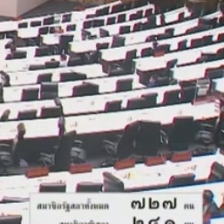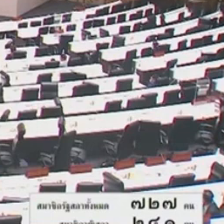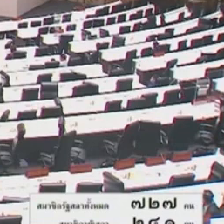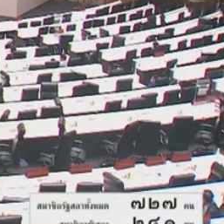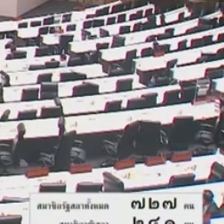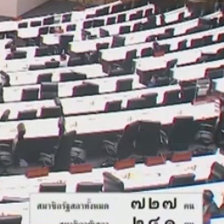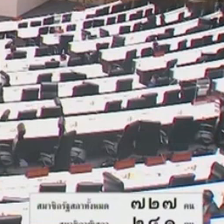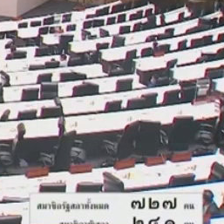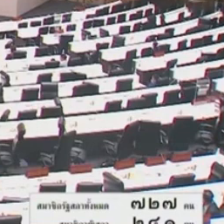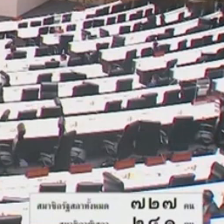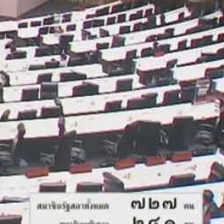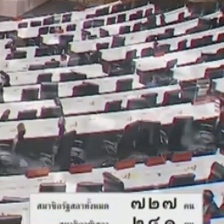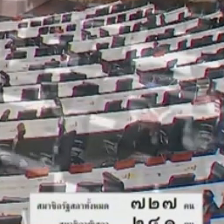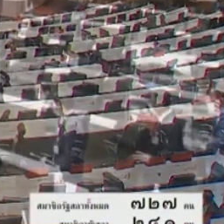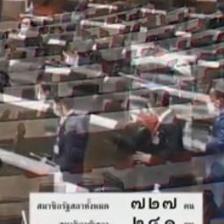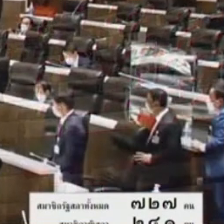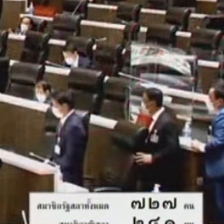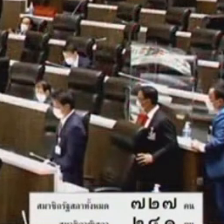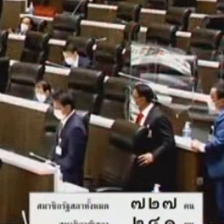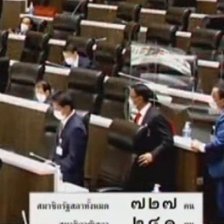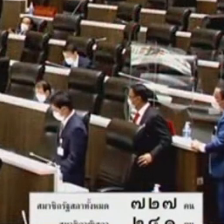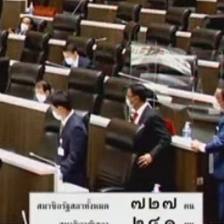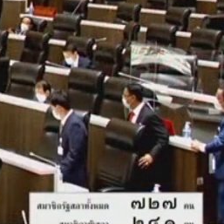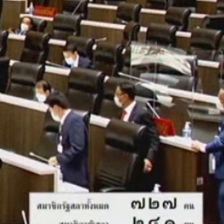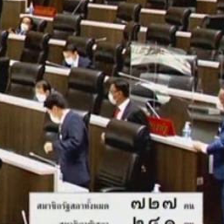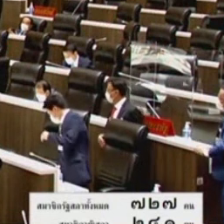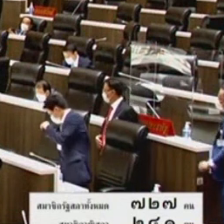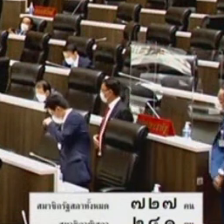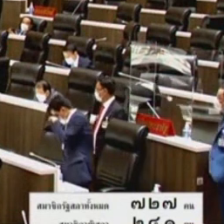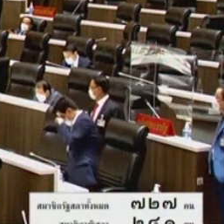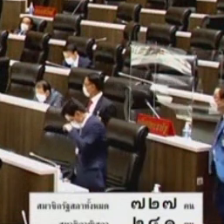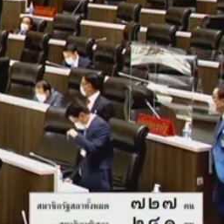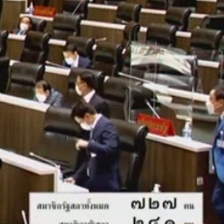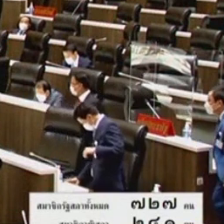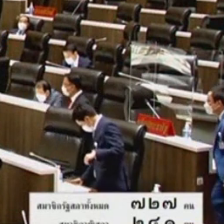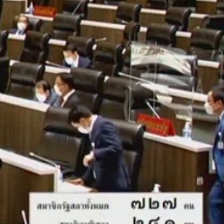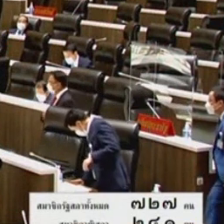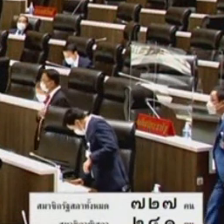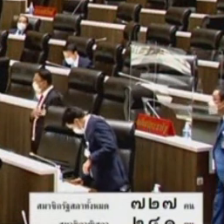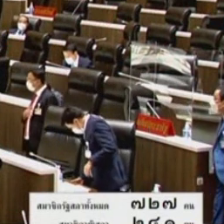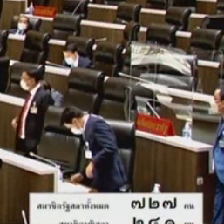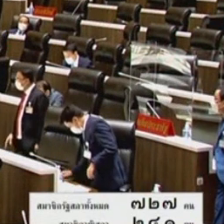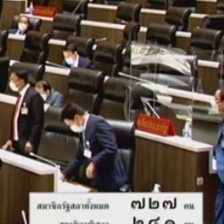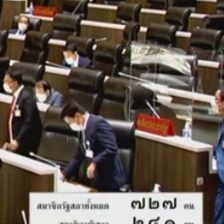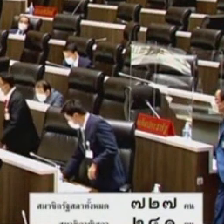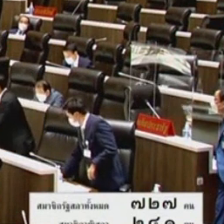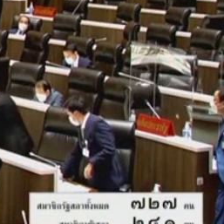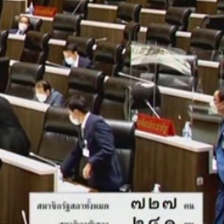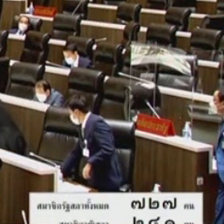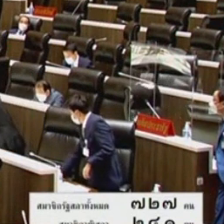อมที่ไม่ก่อให้เกิดอันตรายต่อสุขภาพอนามัยสวัสดิภาพหรือคุณภาพชีวิต